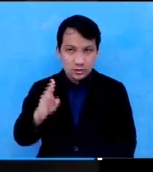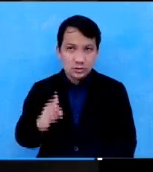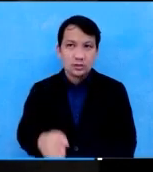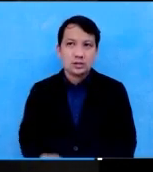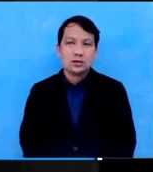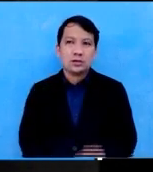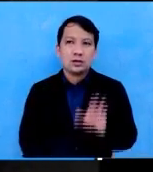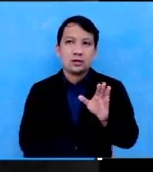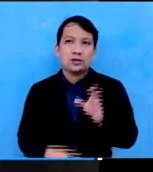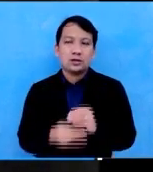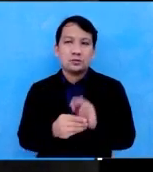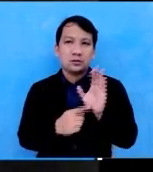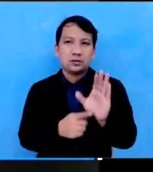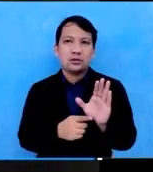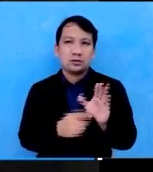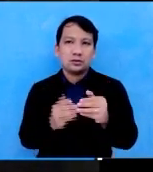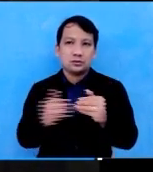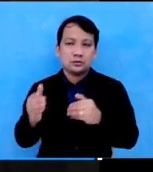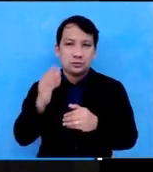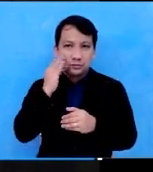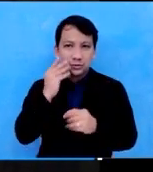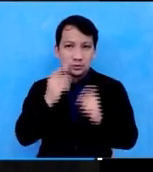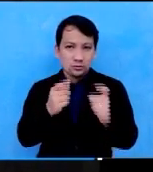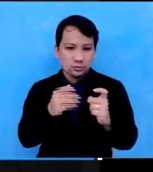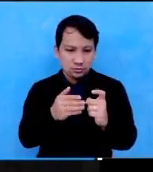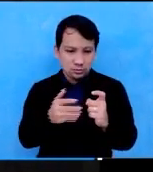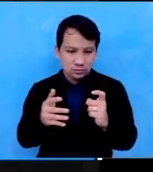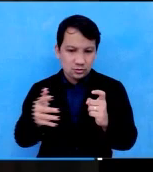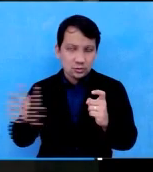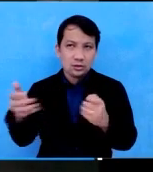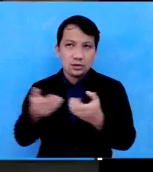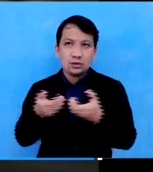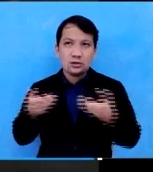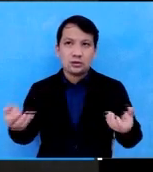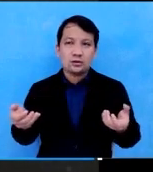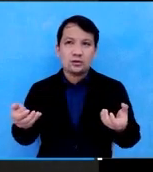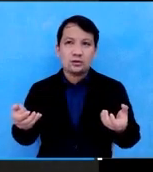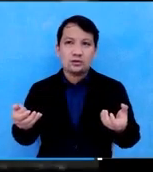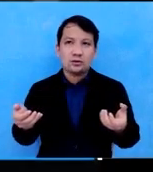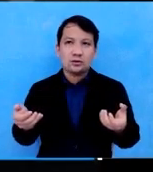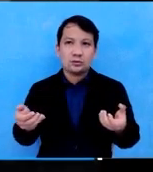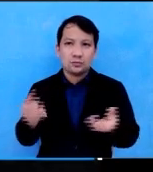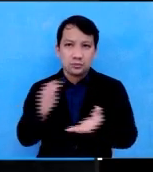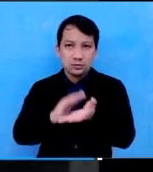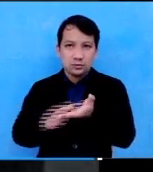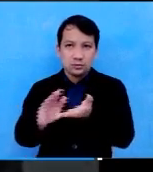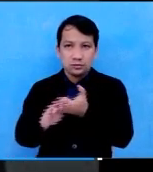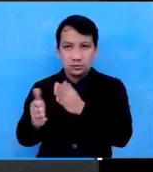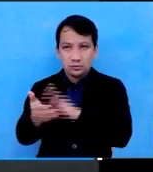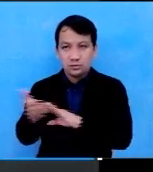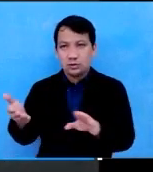video ang naging journey nilang mag-ex hanggang sila'y magkahiwalay at magkapatawaran.